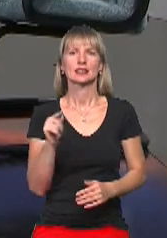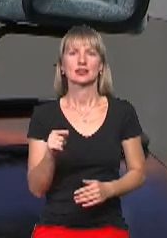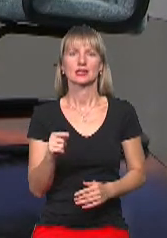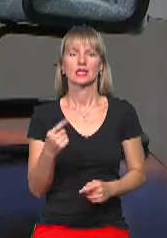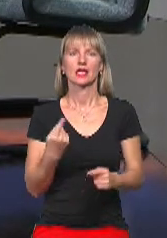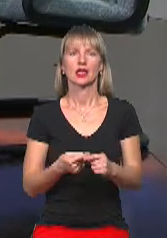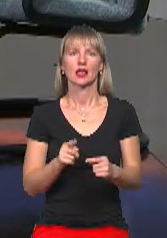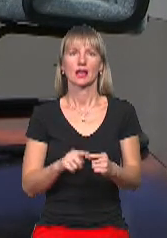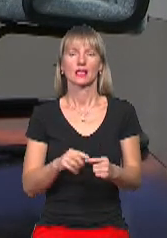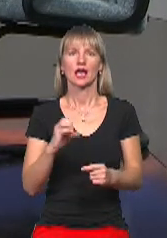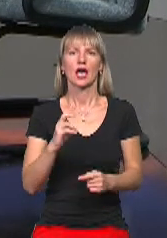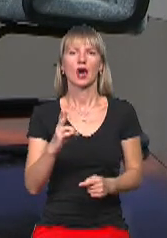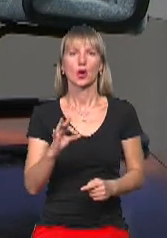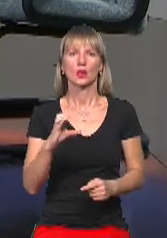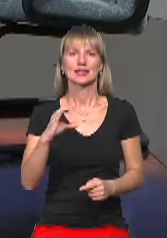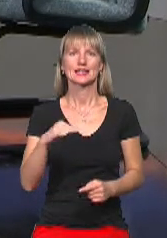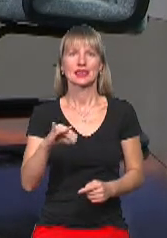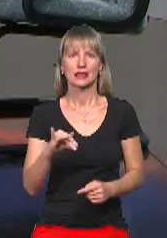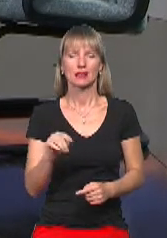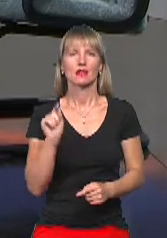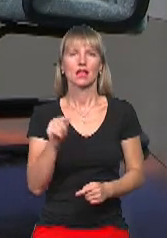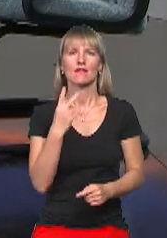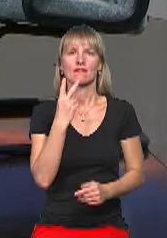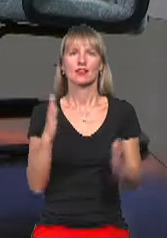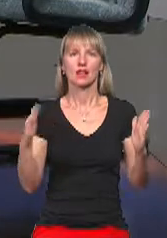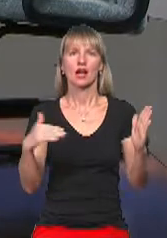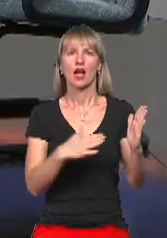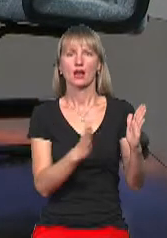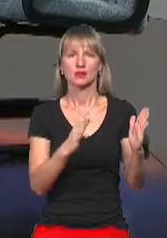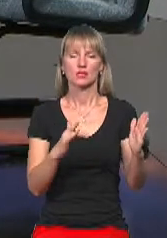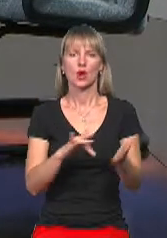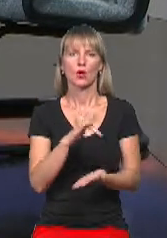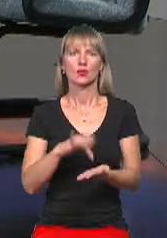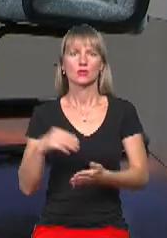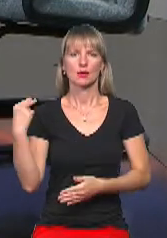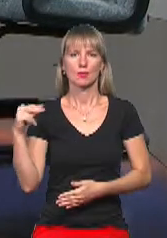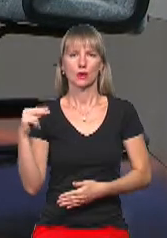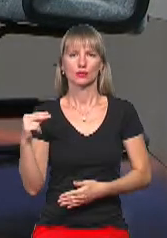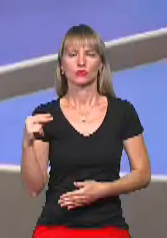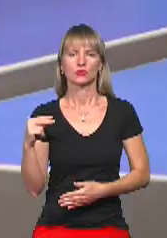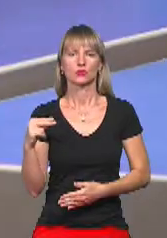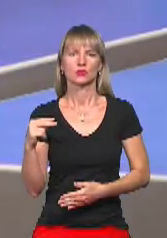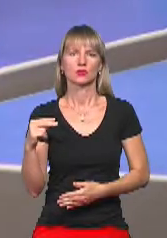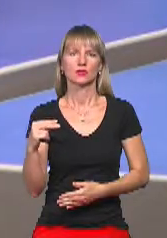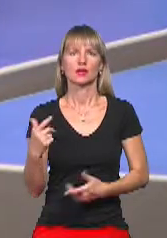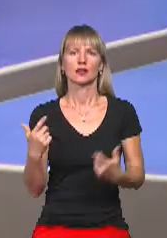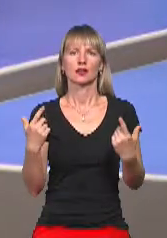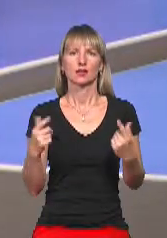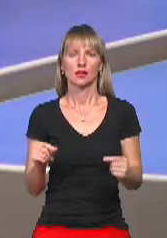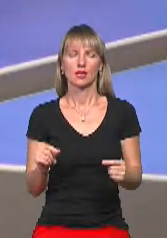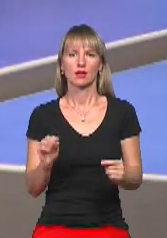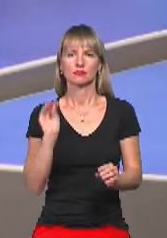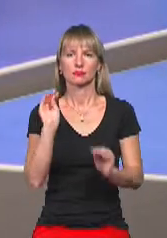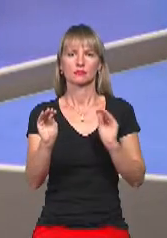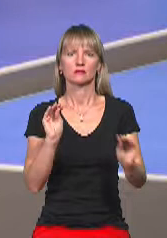Один из них это да, Eco-City. На нём видна карта в данном случае города Запорожья, где